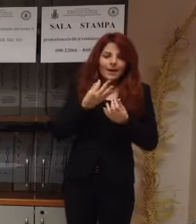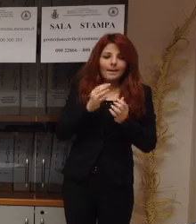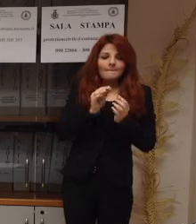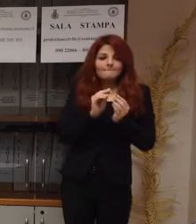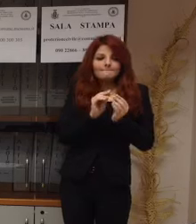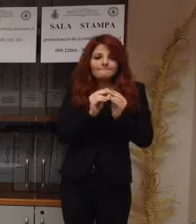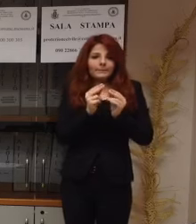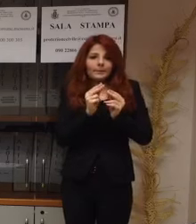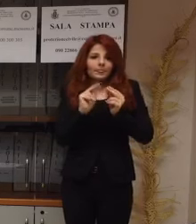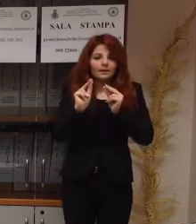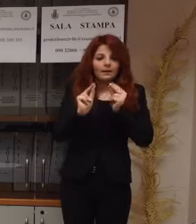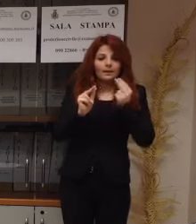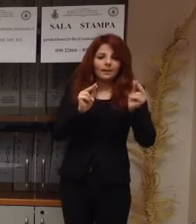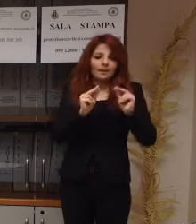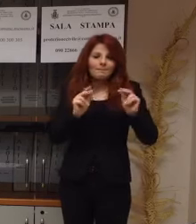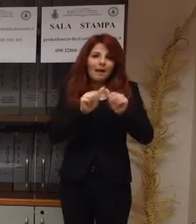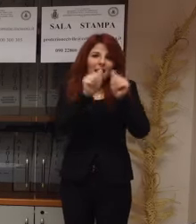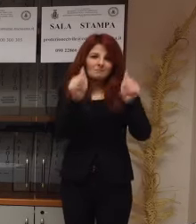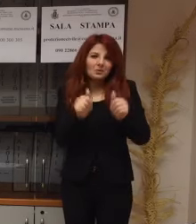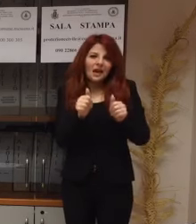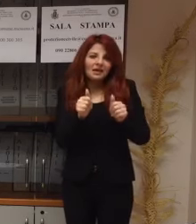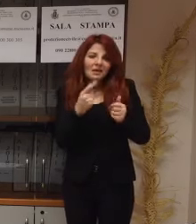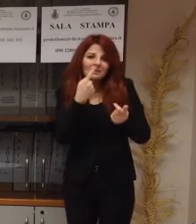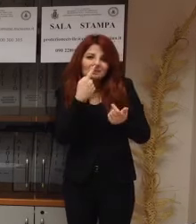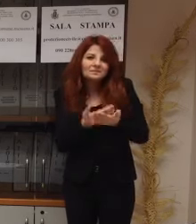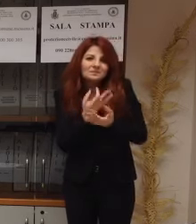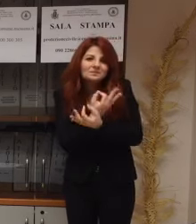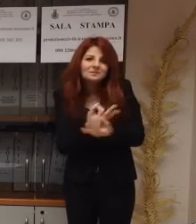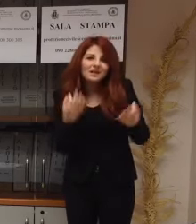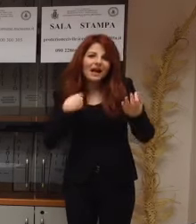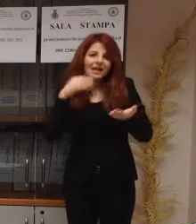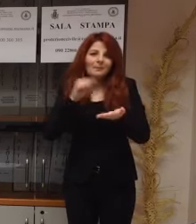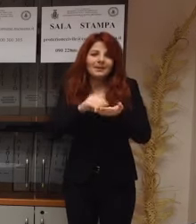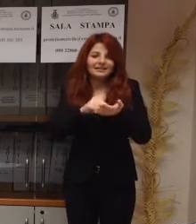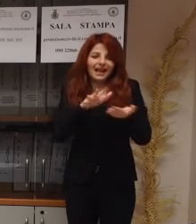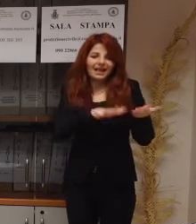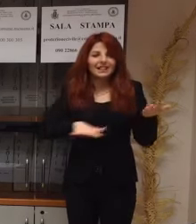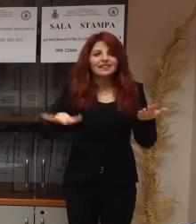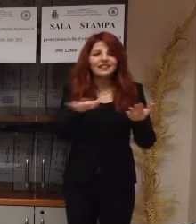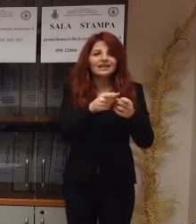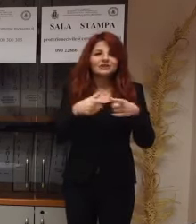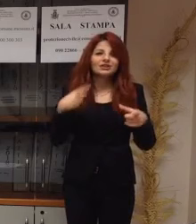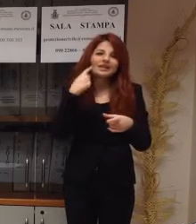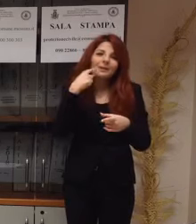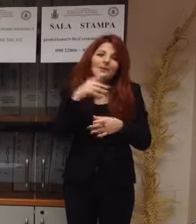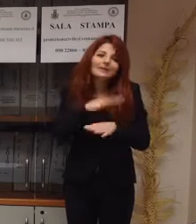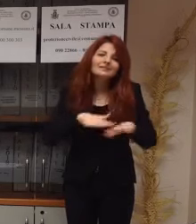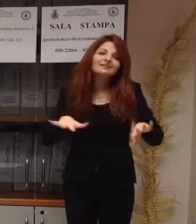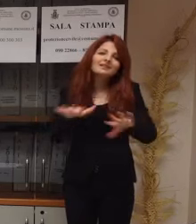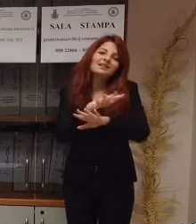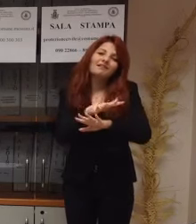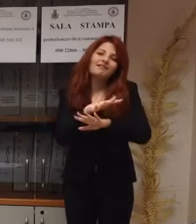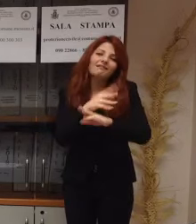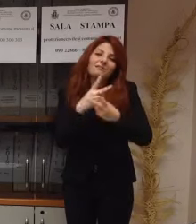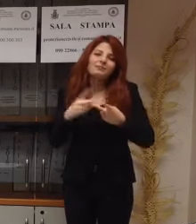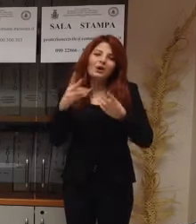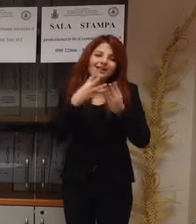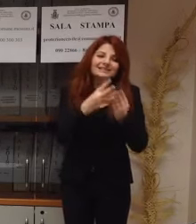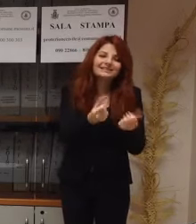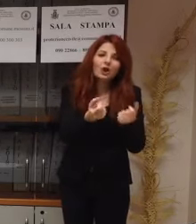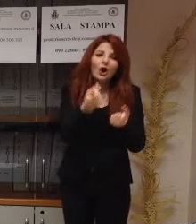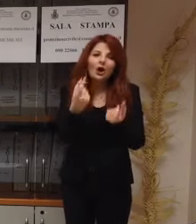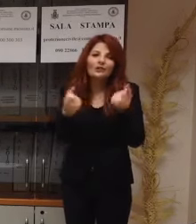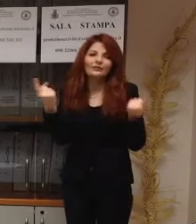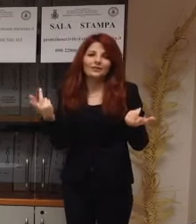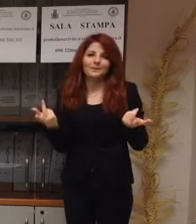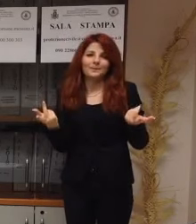quindi comunque siamo presenti sul territorio e stiamo cercando di risolvere tutto e di starvi vicino. Io